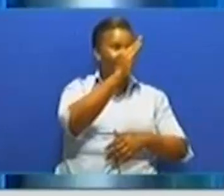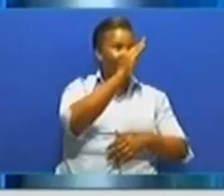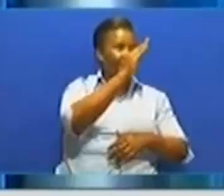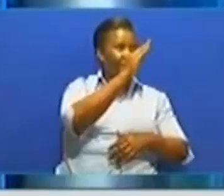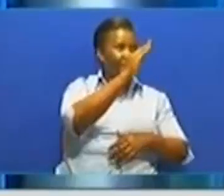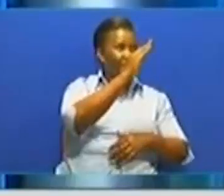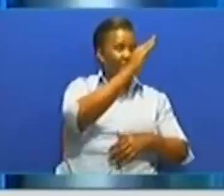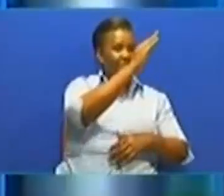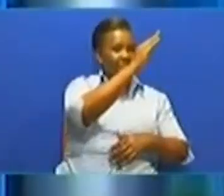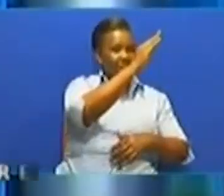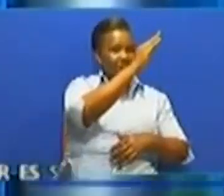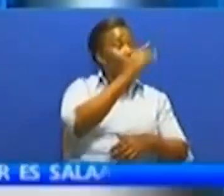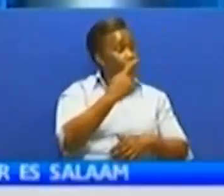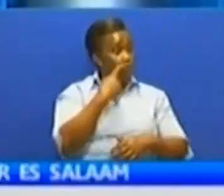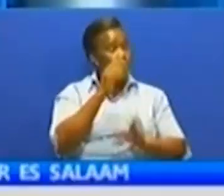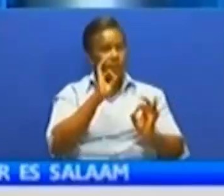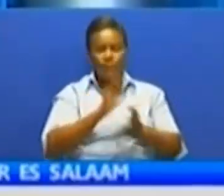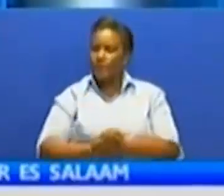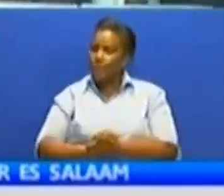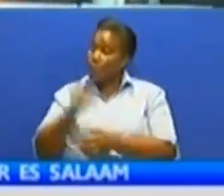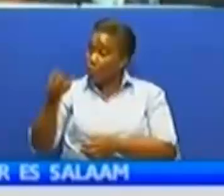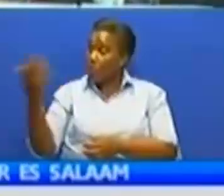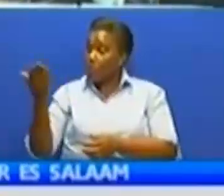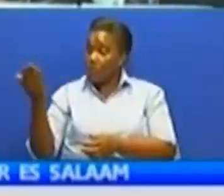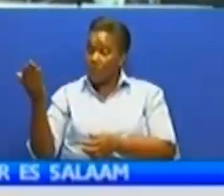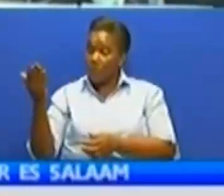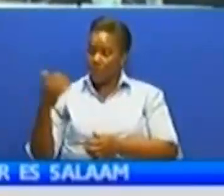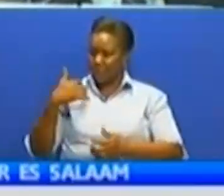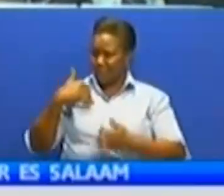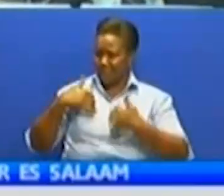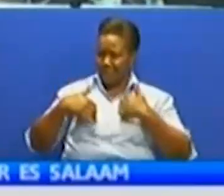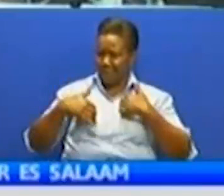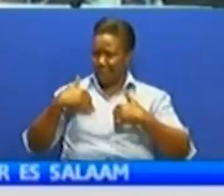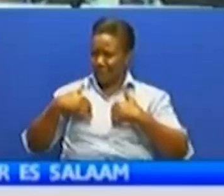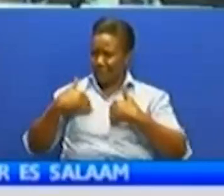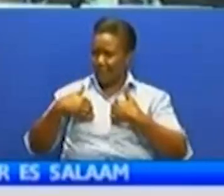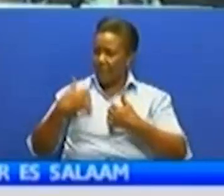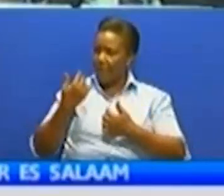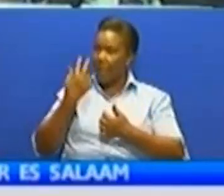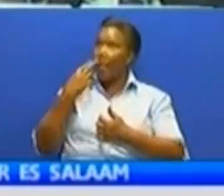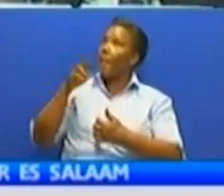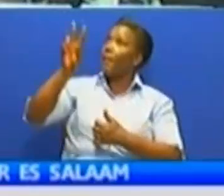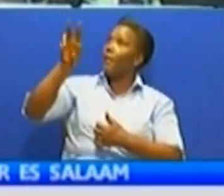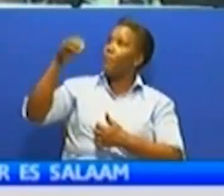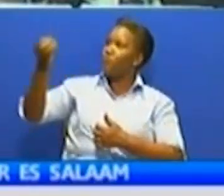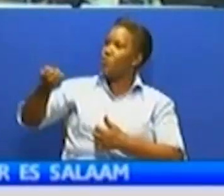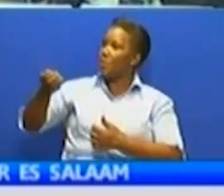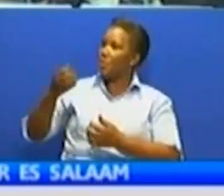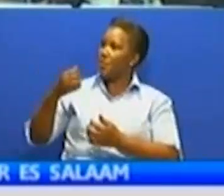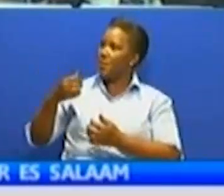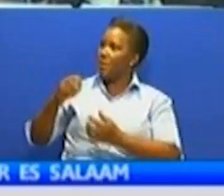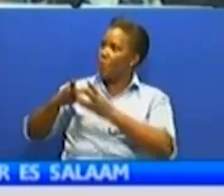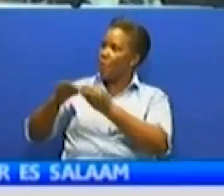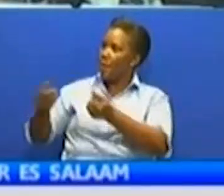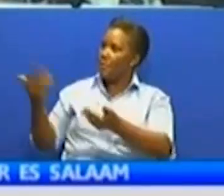kupanda. Aha. Kwa hiyo utaonekana vizuri. Pengine watu wengine wana shaka ina athari yoyote? Ah, kusema kweli tusiogope hata